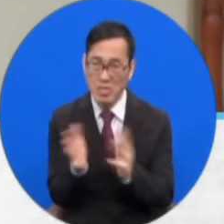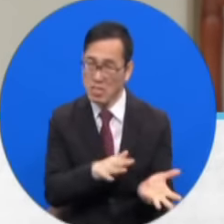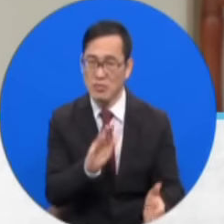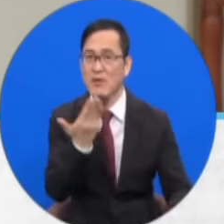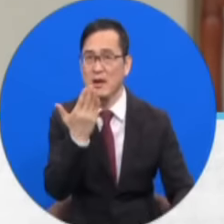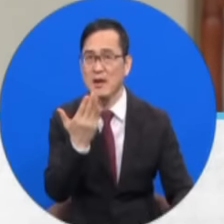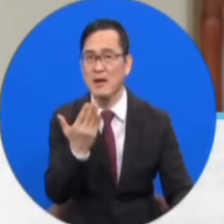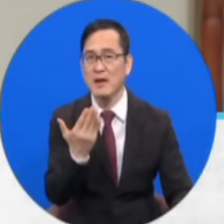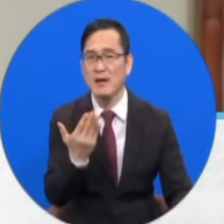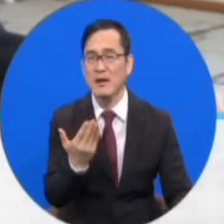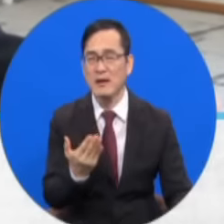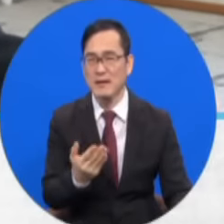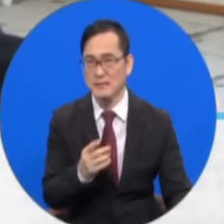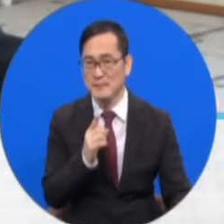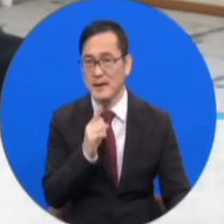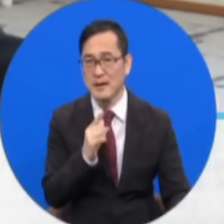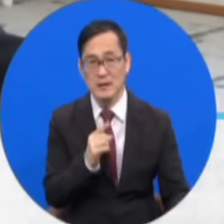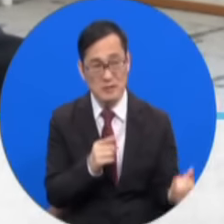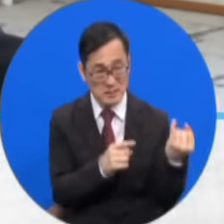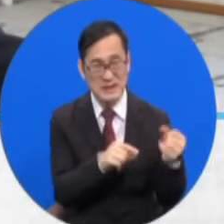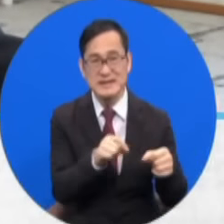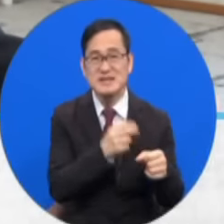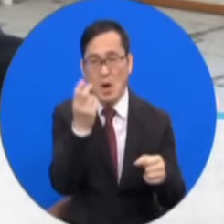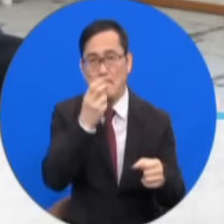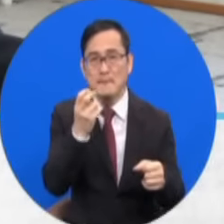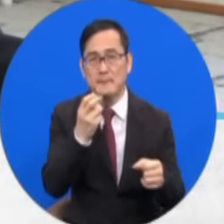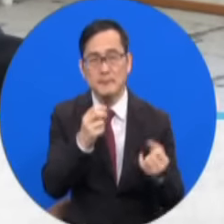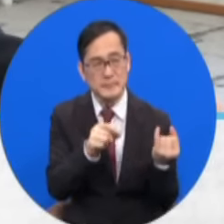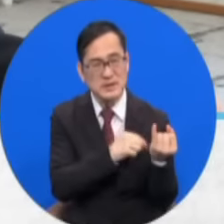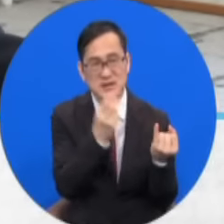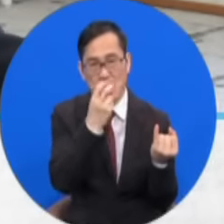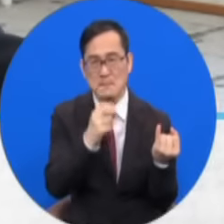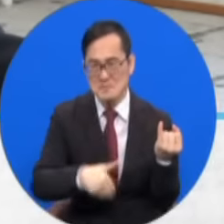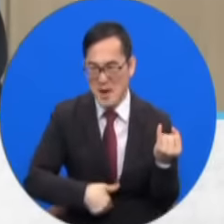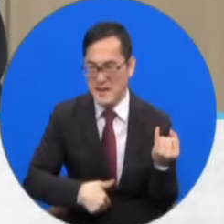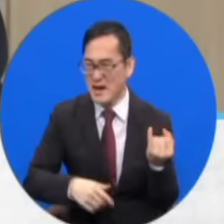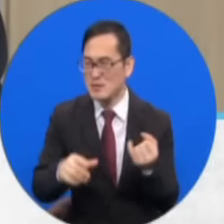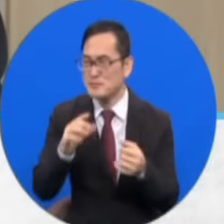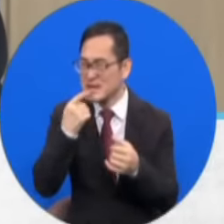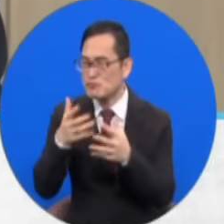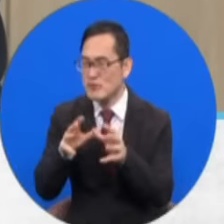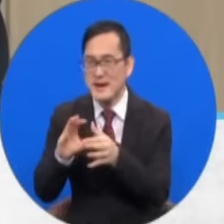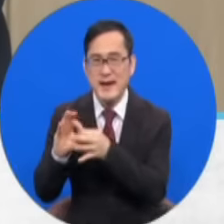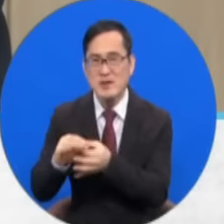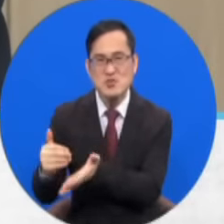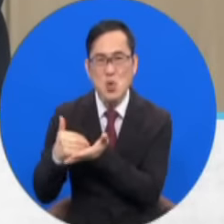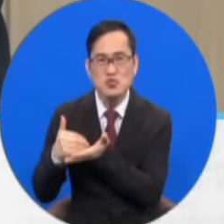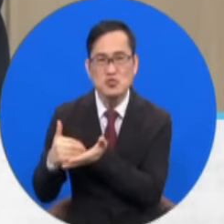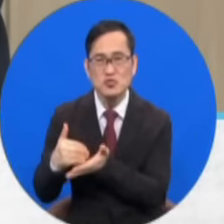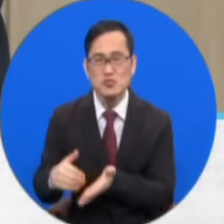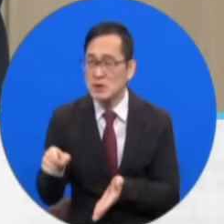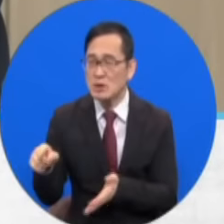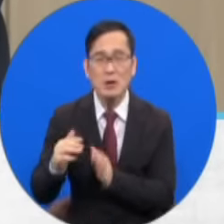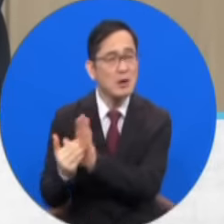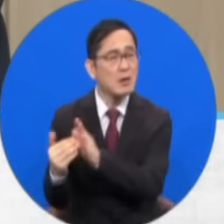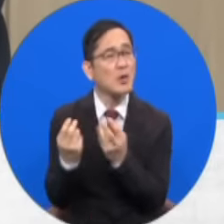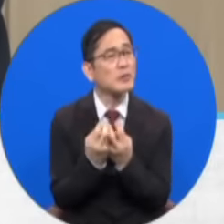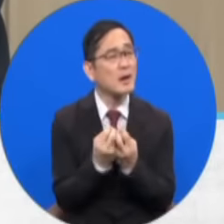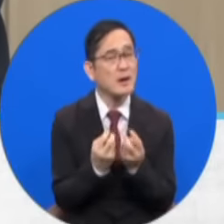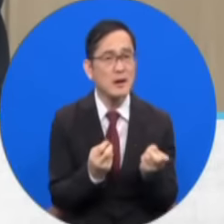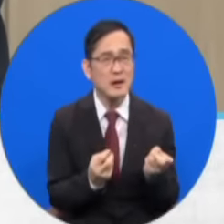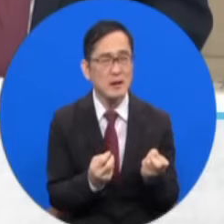돌아오는 김건희 특검 관련해서 또 이런 부분들을 어떻게 당이 헤쳐 나갈 수 있겠느냐는 어떤 어 경고에